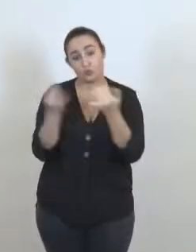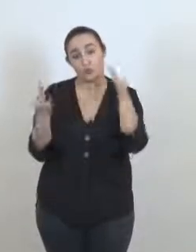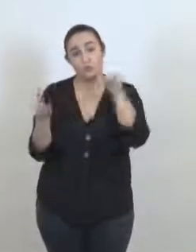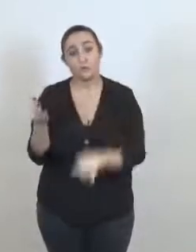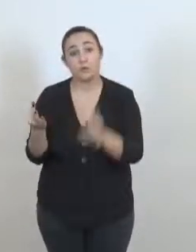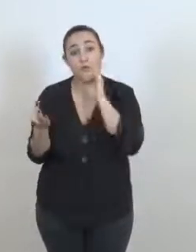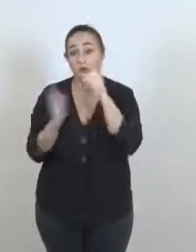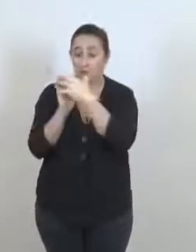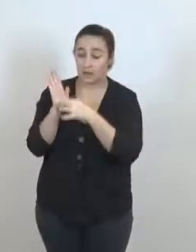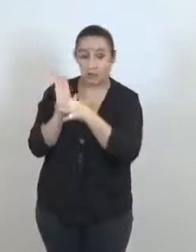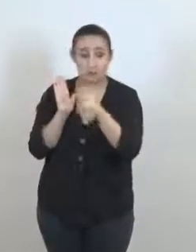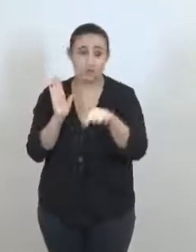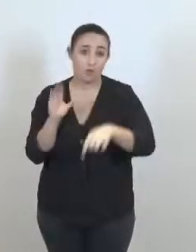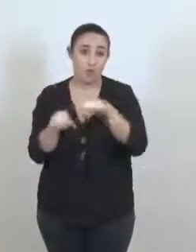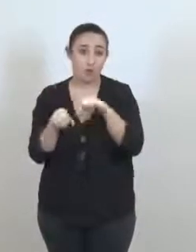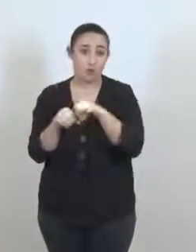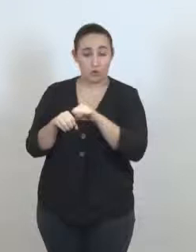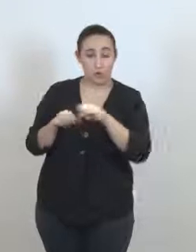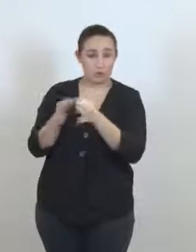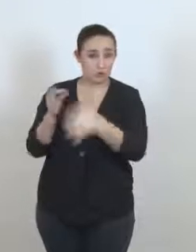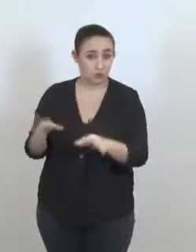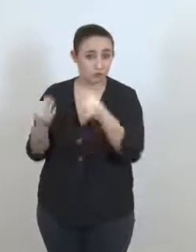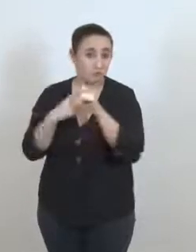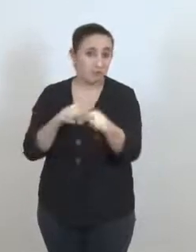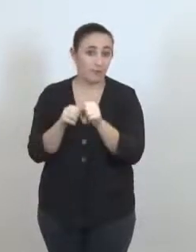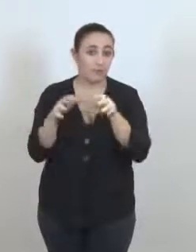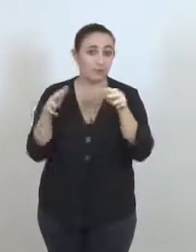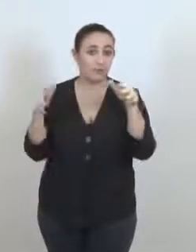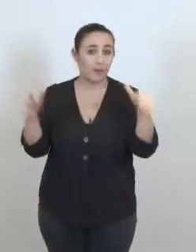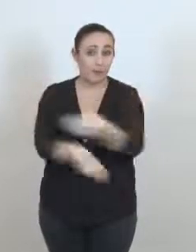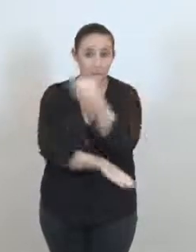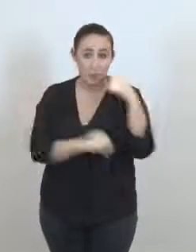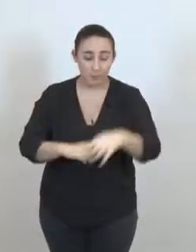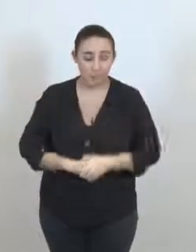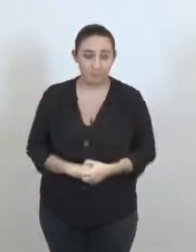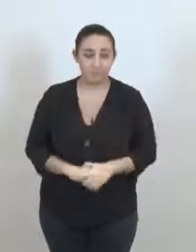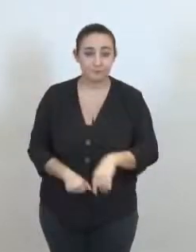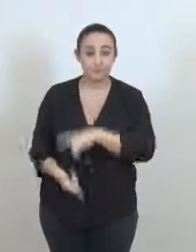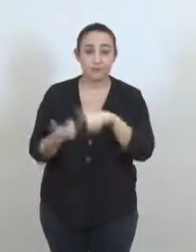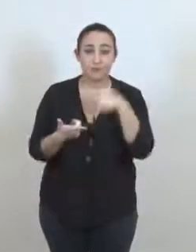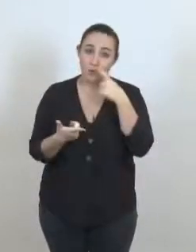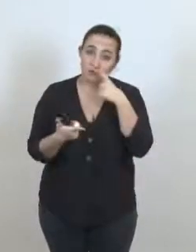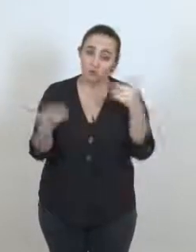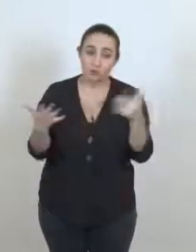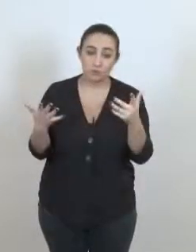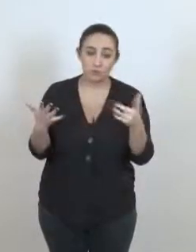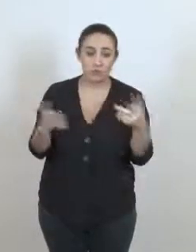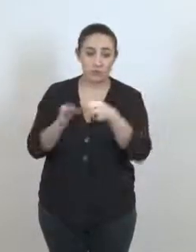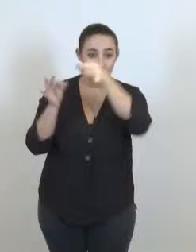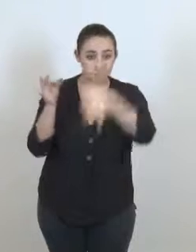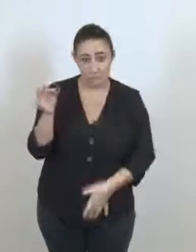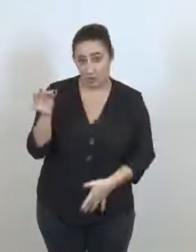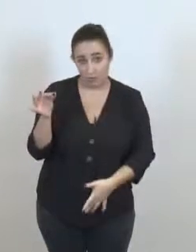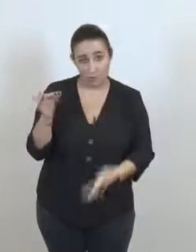recharge d'électricité, gaz et hydrogène, pour encourager le développement de ces stations au bioéthanol. La seconde nécessité, c'est de faire un bilan